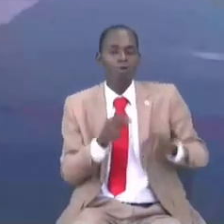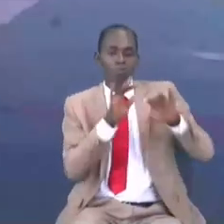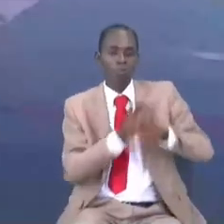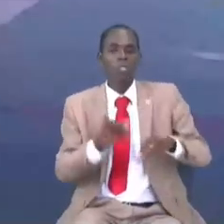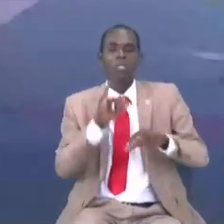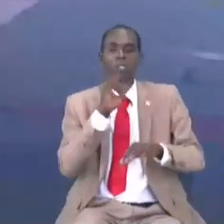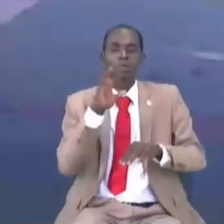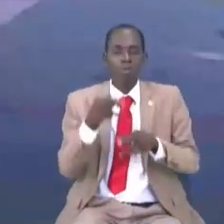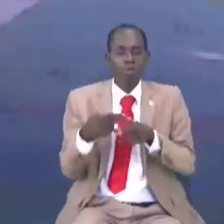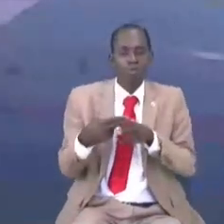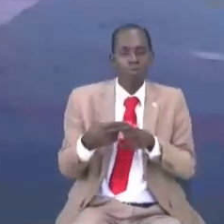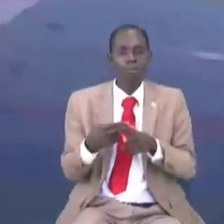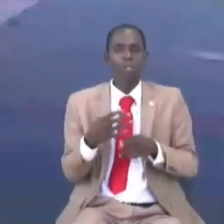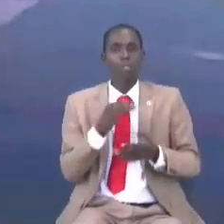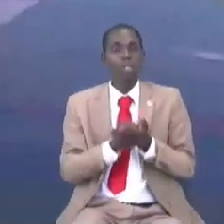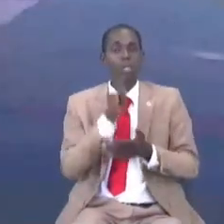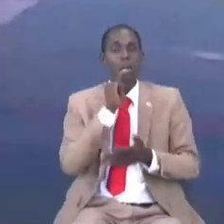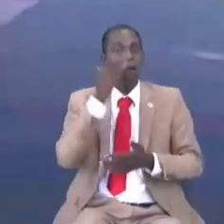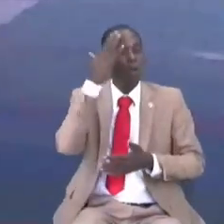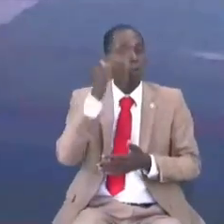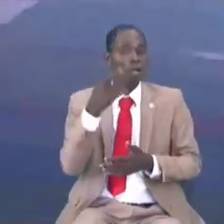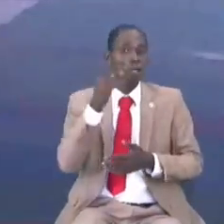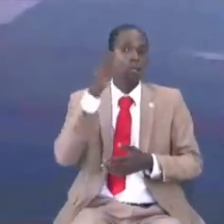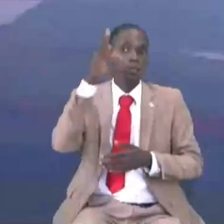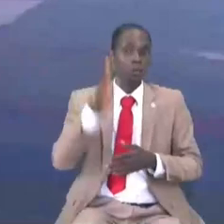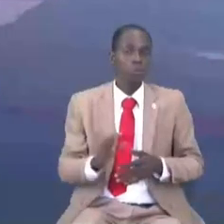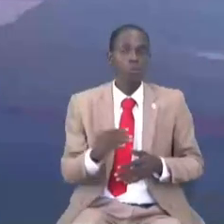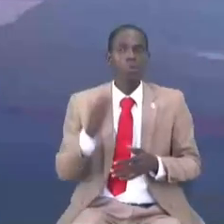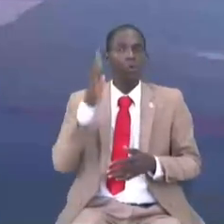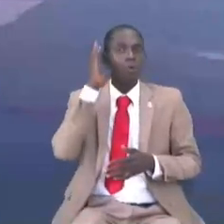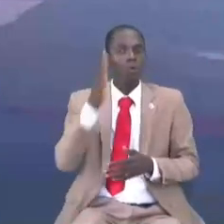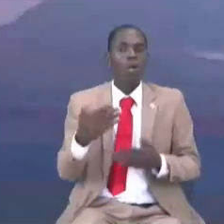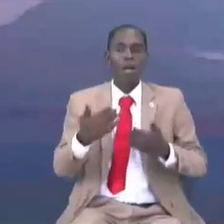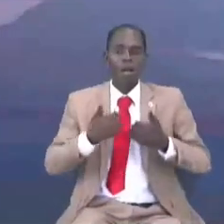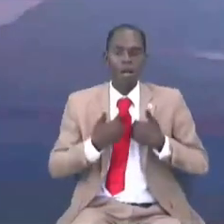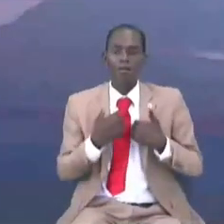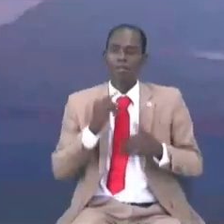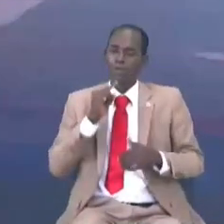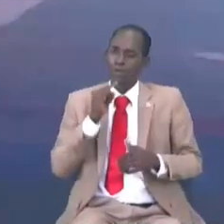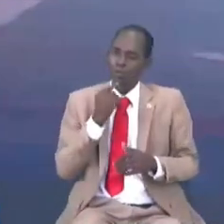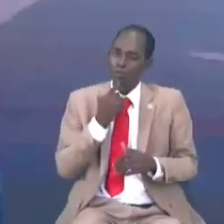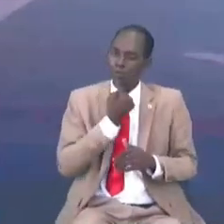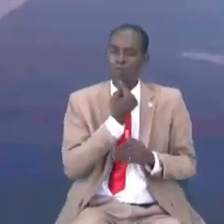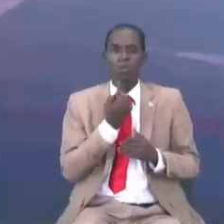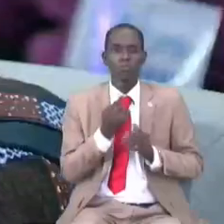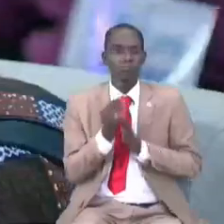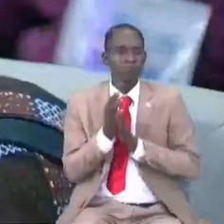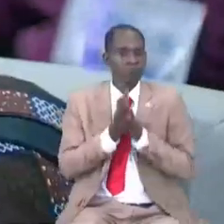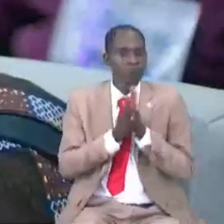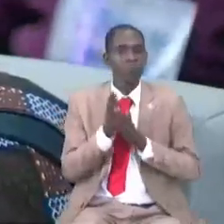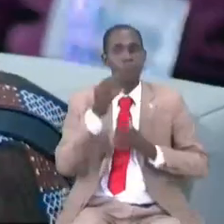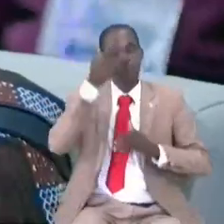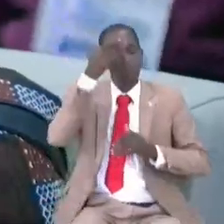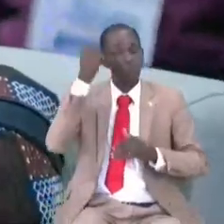le prédicateur doit avoir la passion fervente. Parce qu'il ne veut pas que ce arbre soit